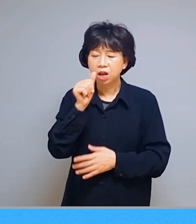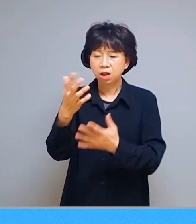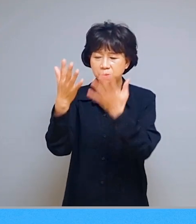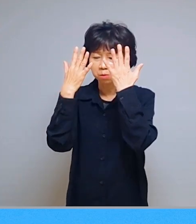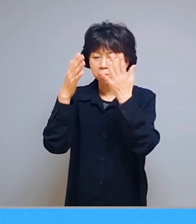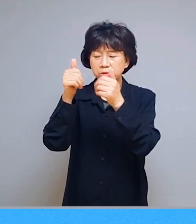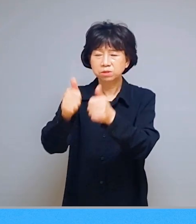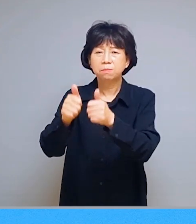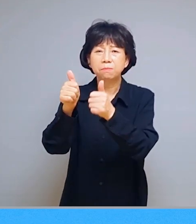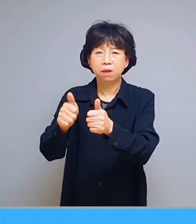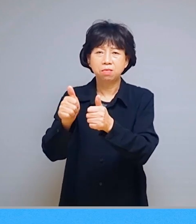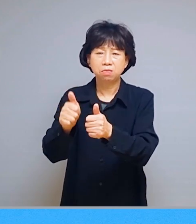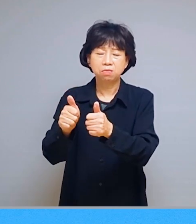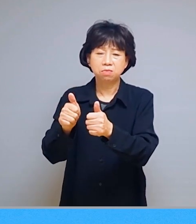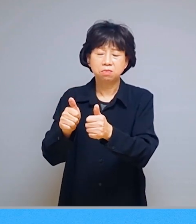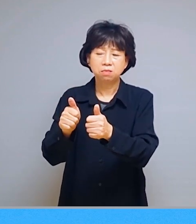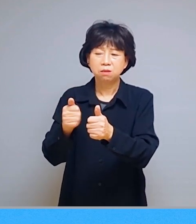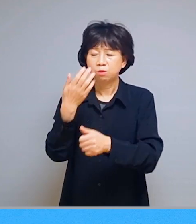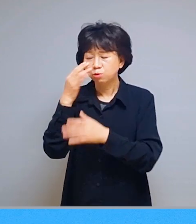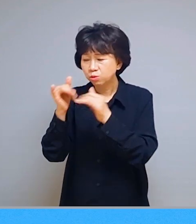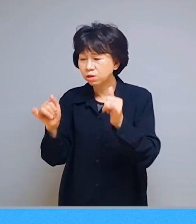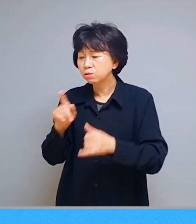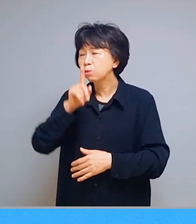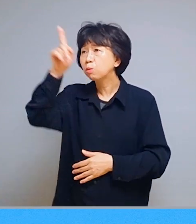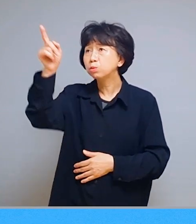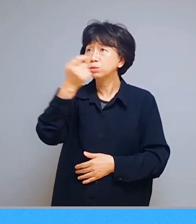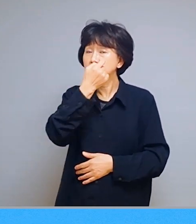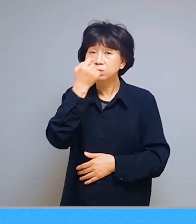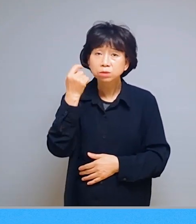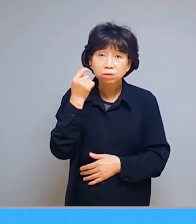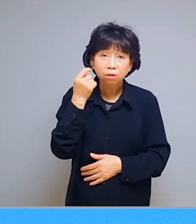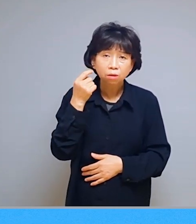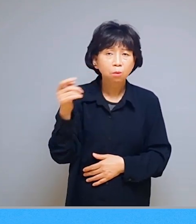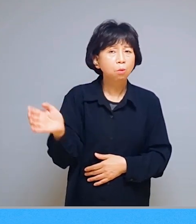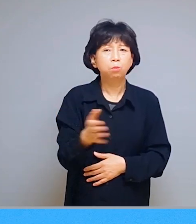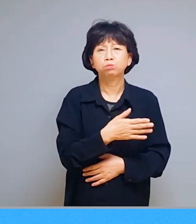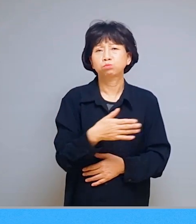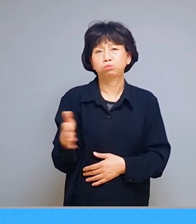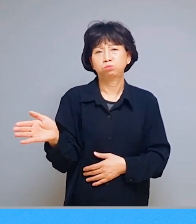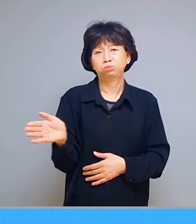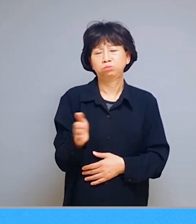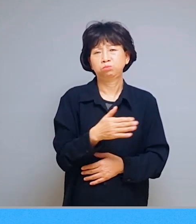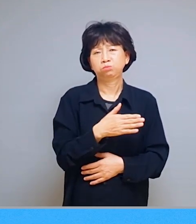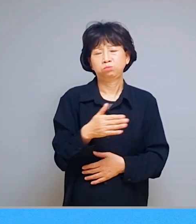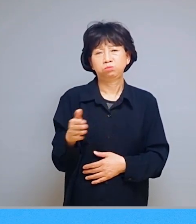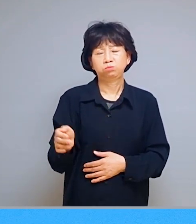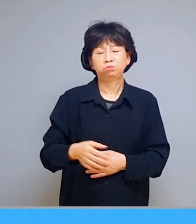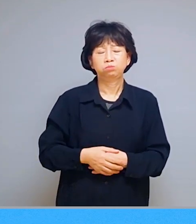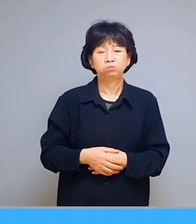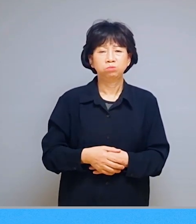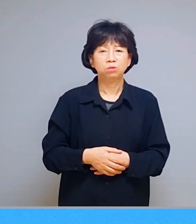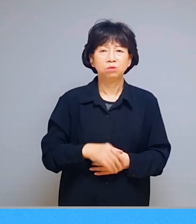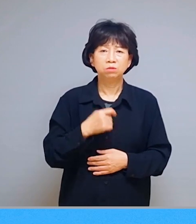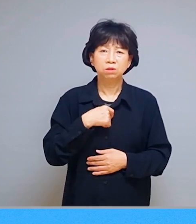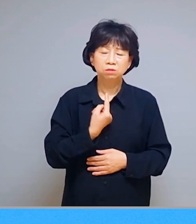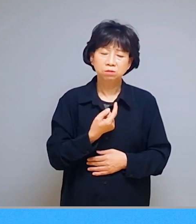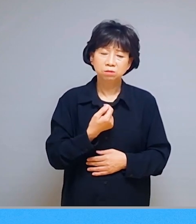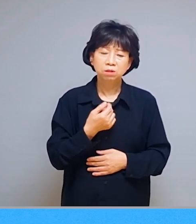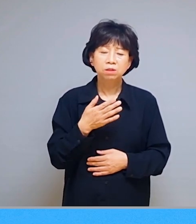하지만 유대인들의 고소에는 정당한 증거가 사실 없던 거예요. 그런 와중에 바울이 자신이